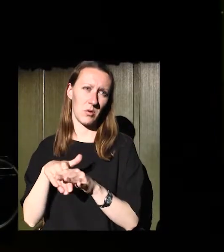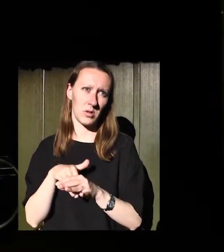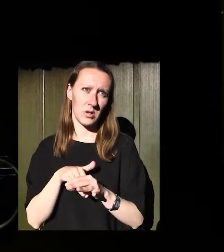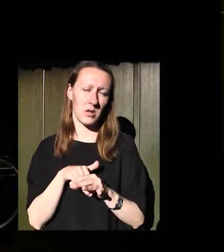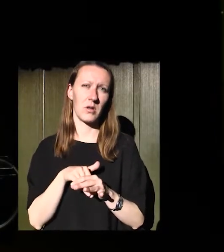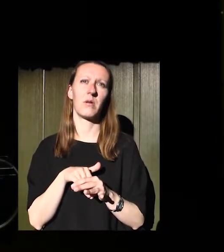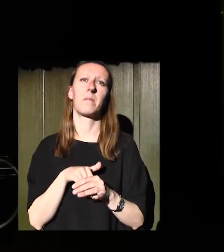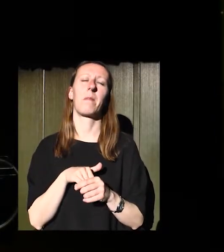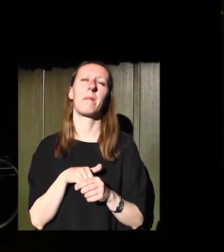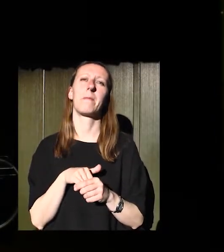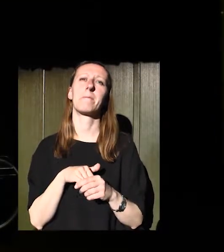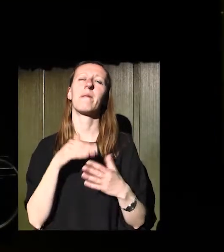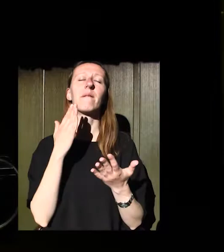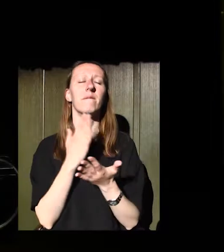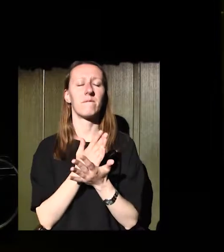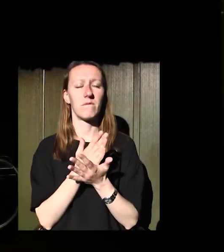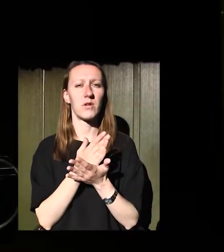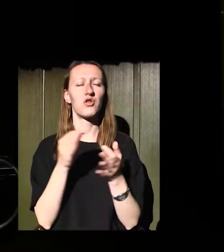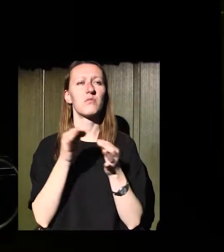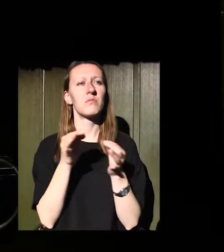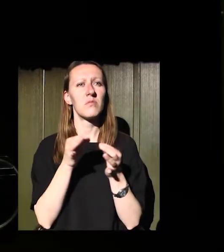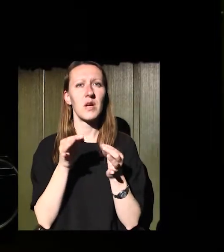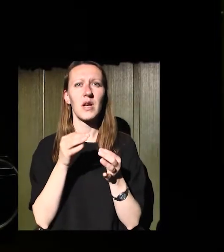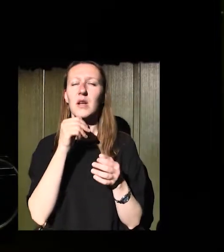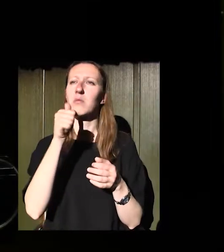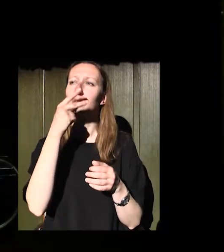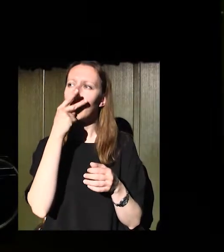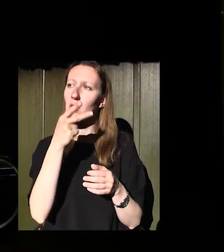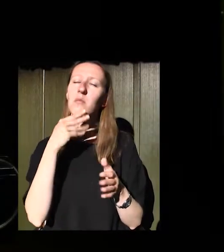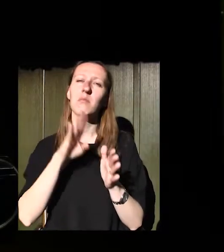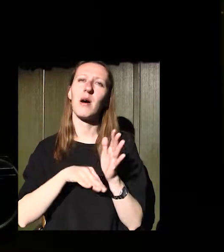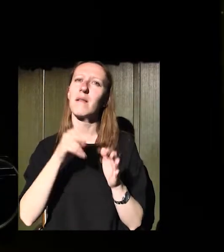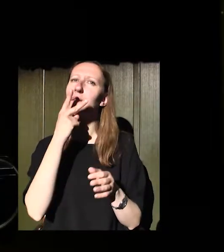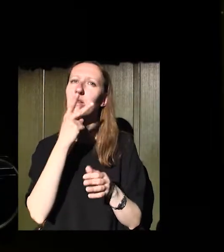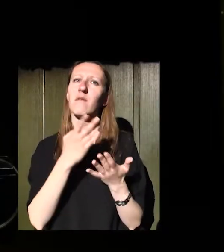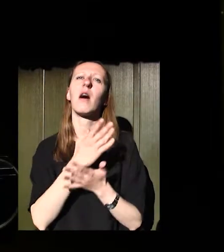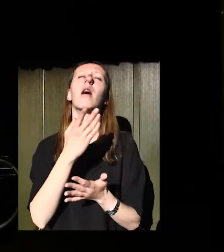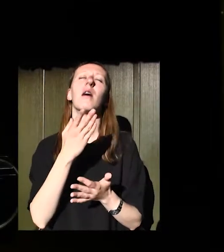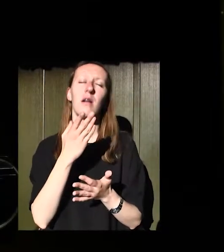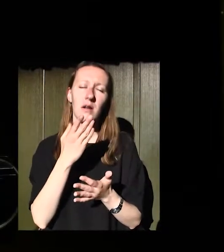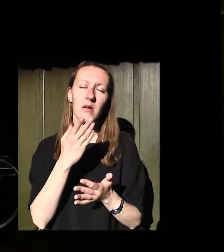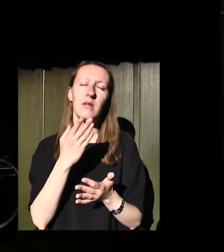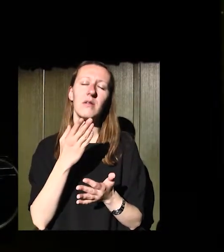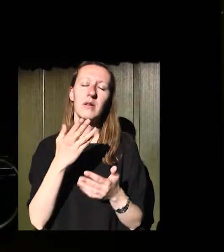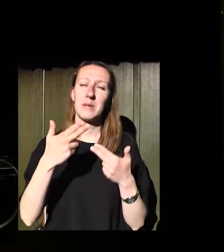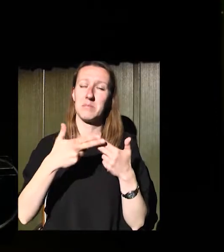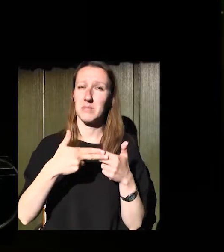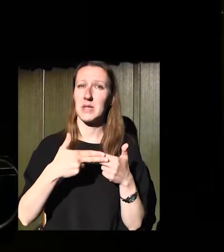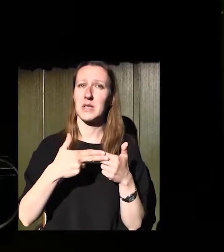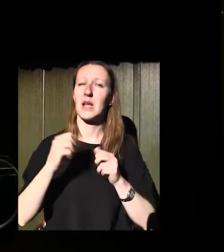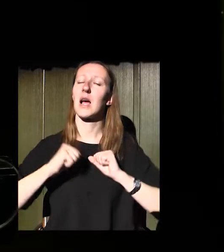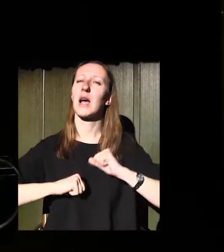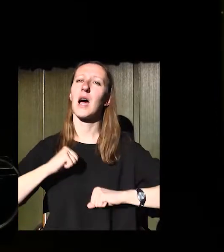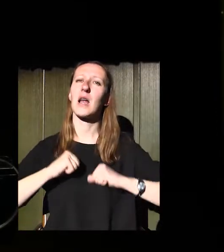radnih mjesta. Već mjeri se i na prvi pogled manje vidljivim, ali itekako